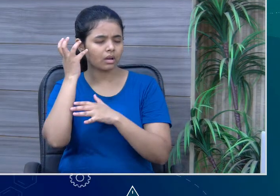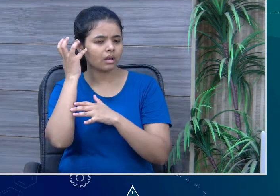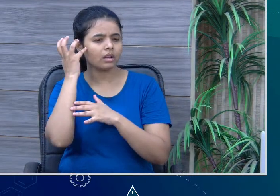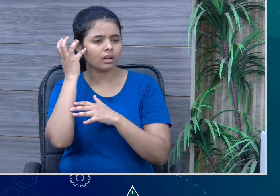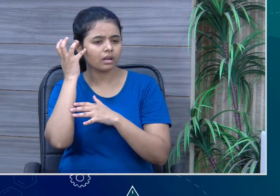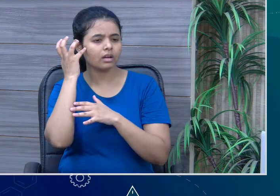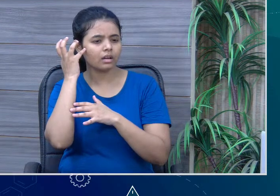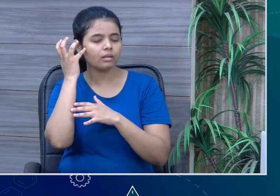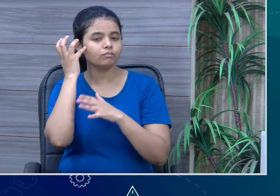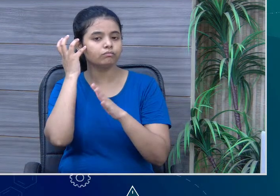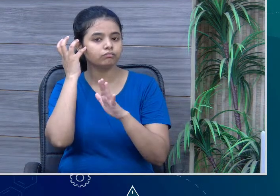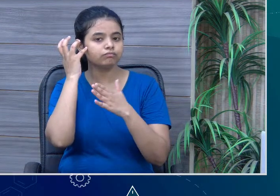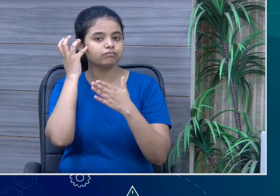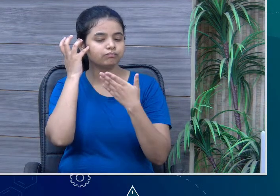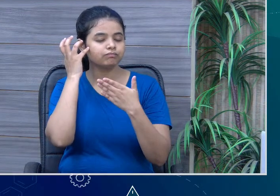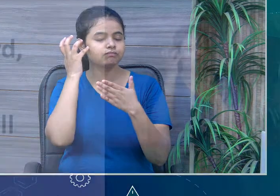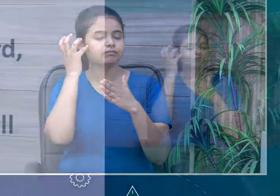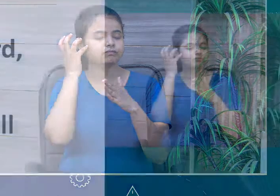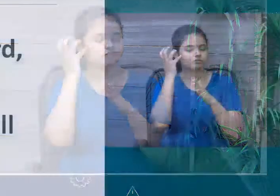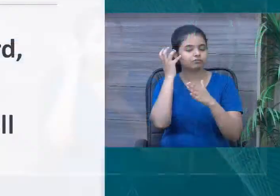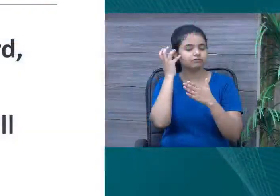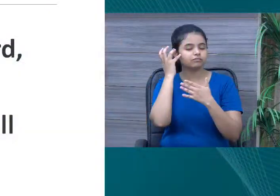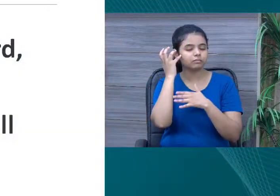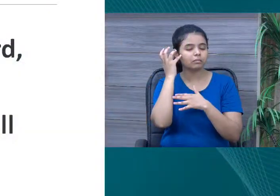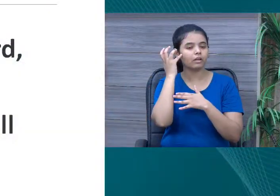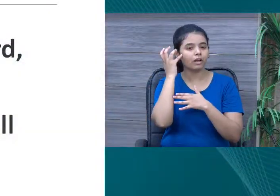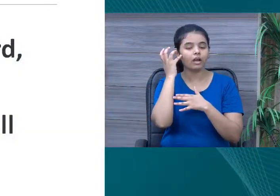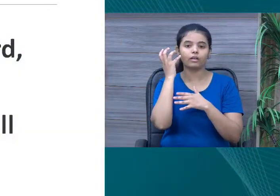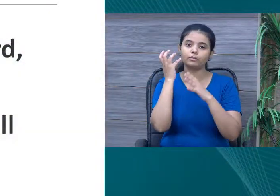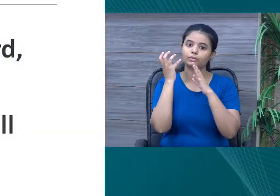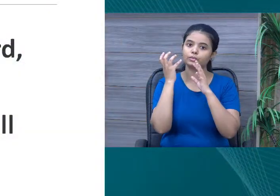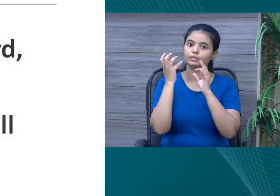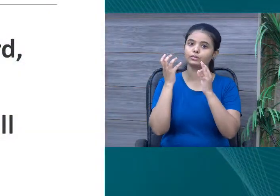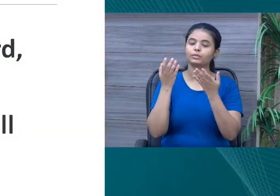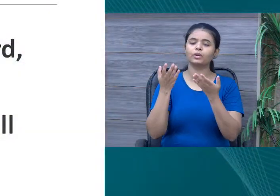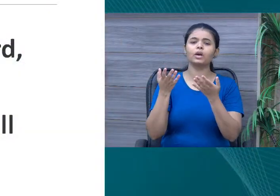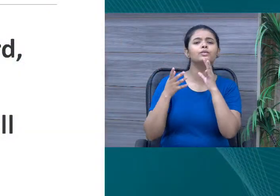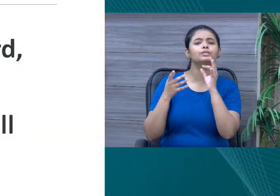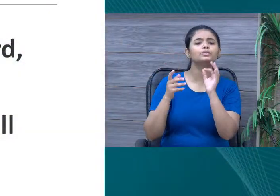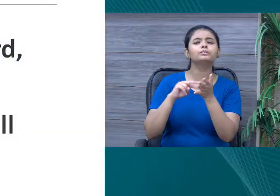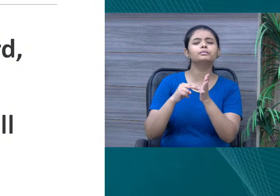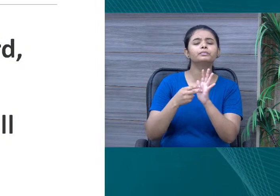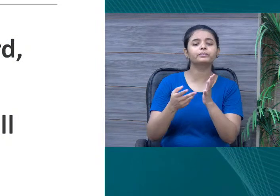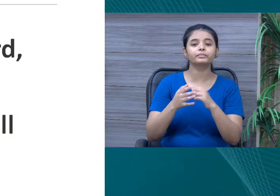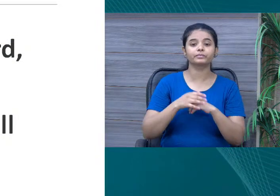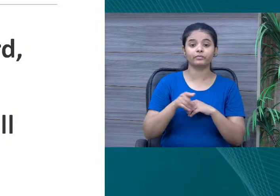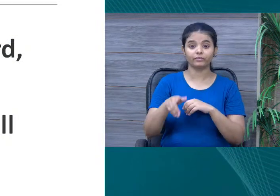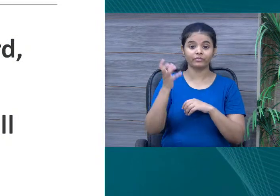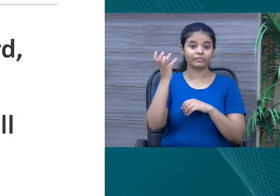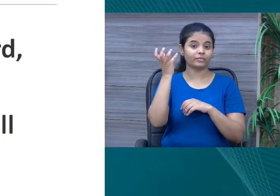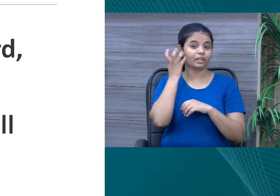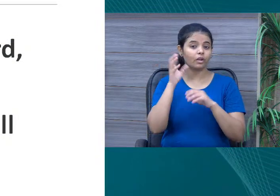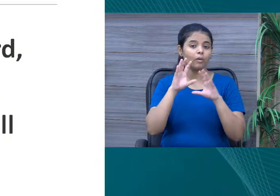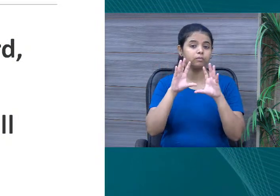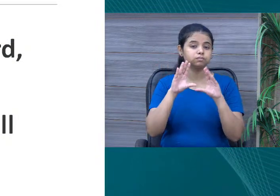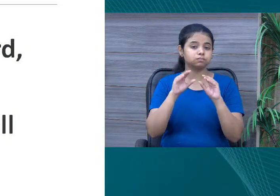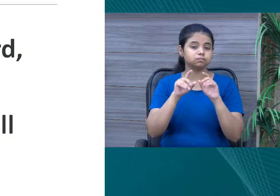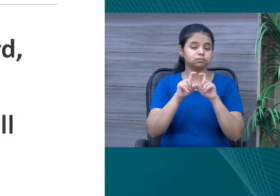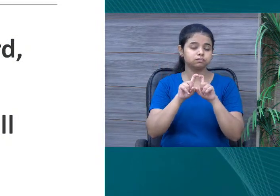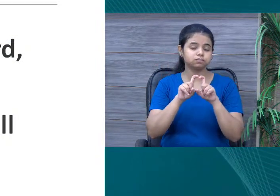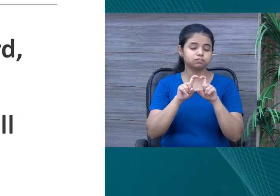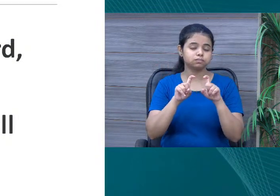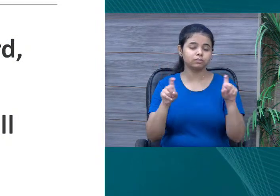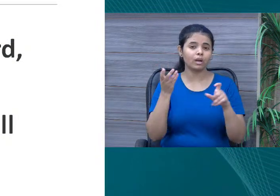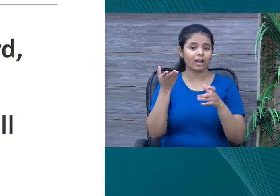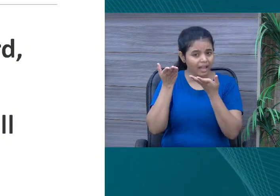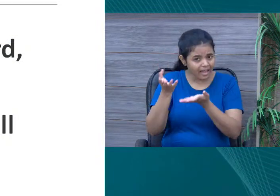उसने उसको सुना, but it was really true. What was true? That the soft, clear voice was coming